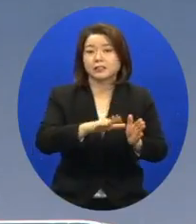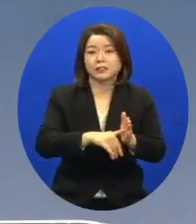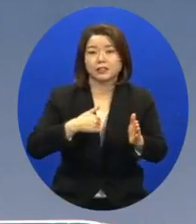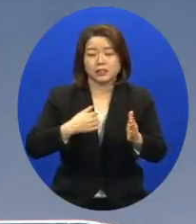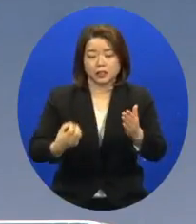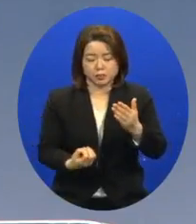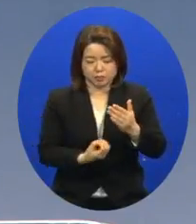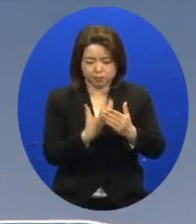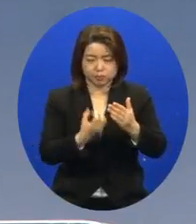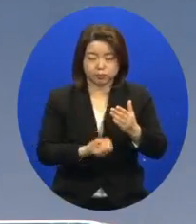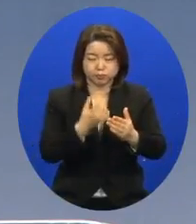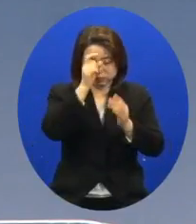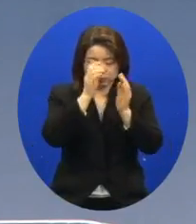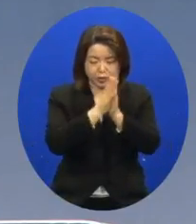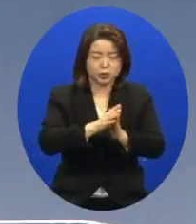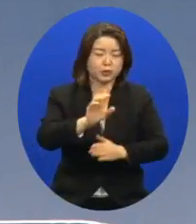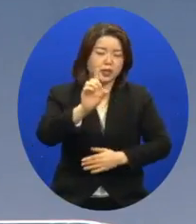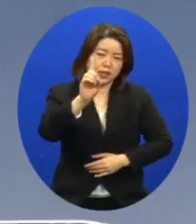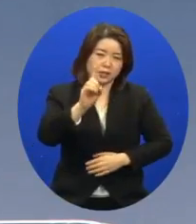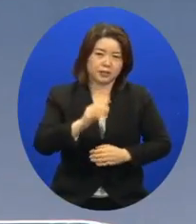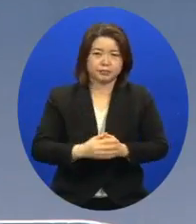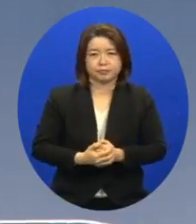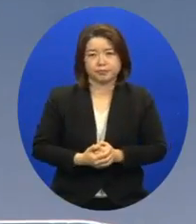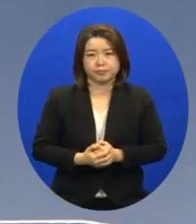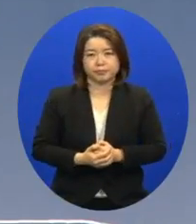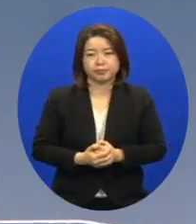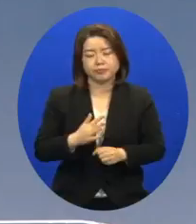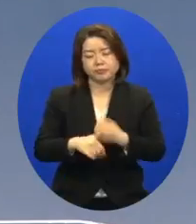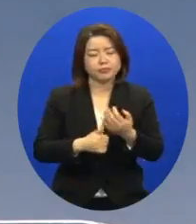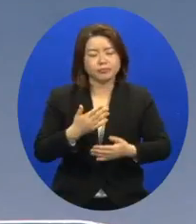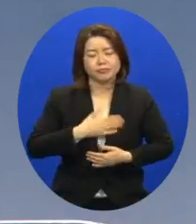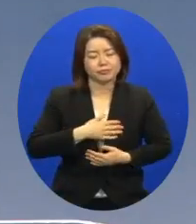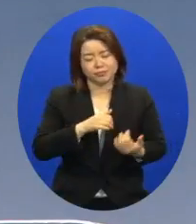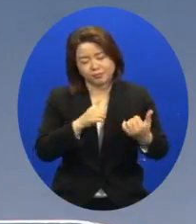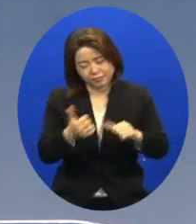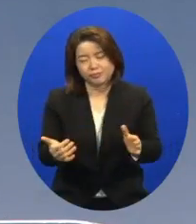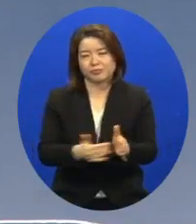나왔던 기도는 하나였습니다 하나님 저는 죽었습니다